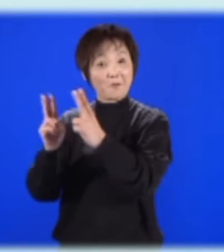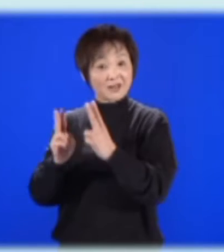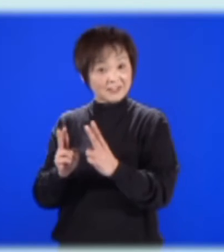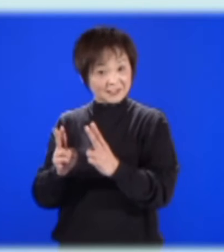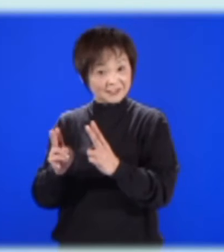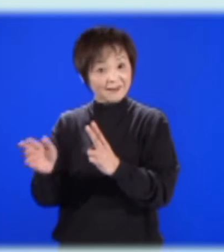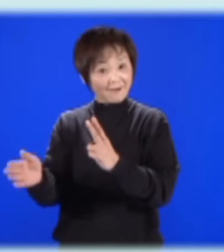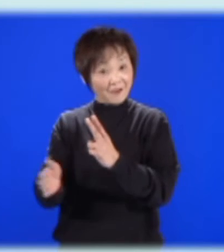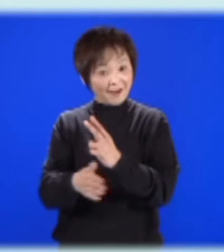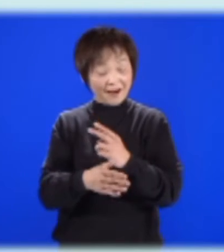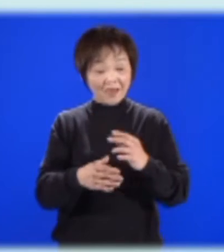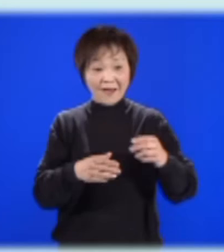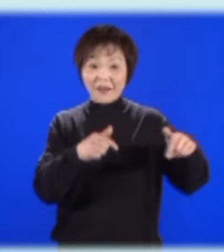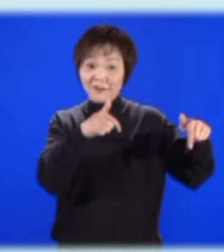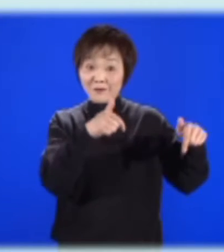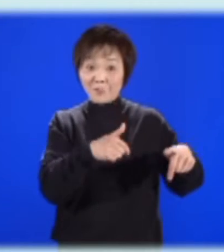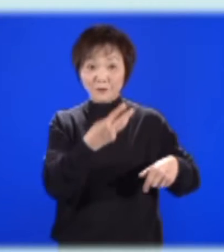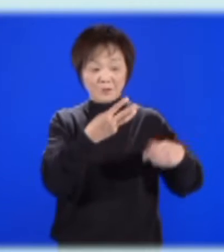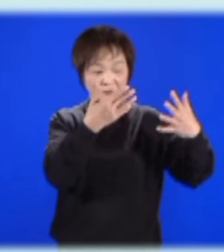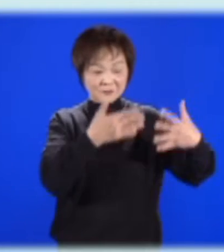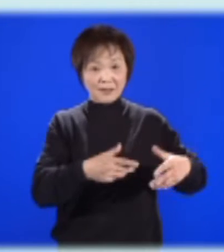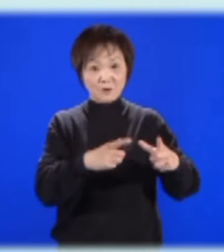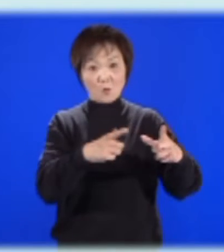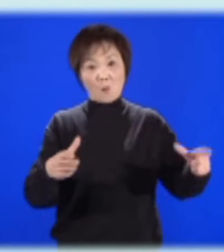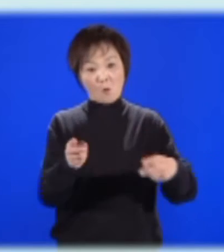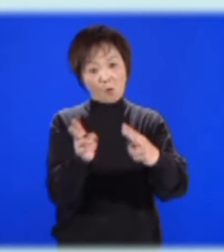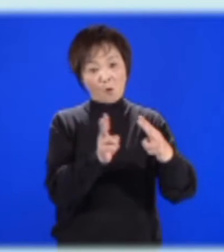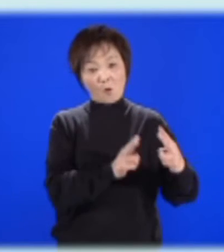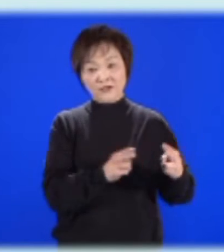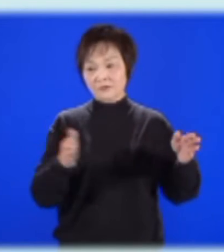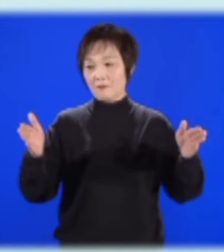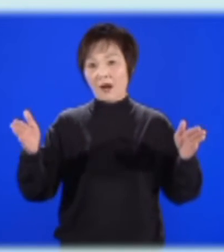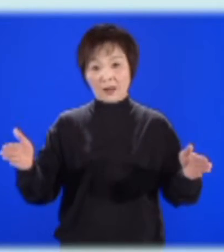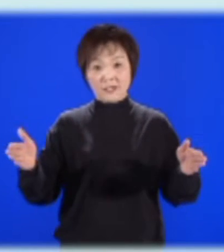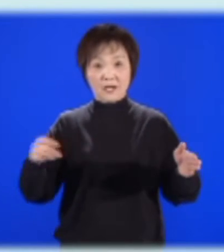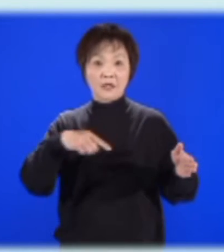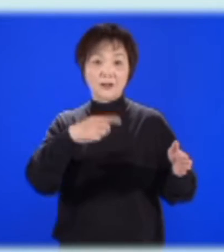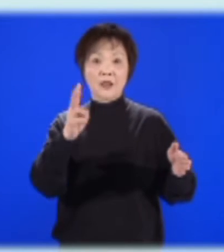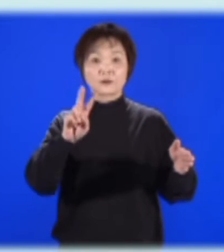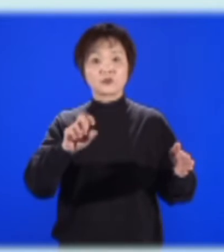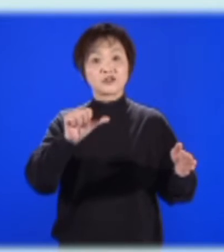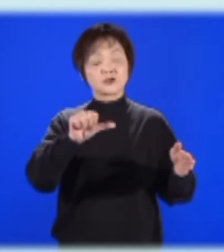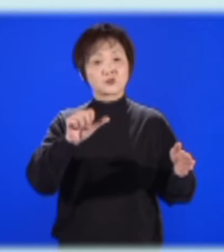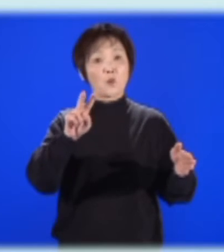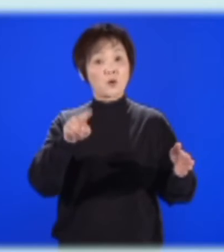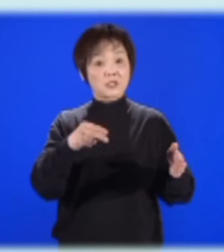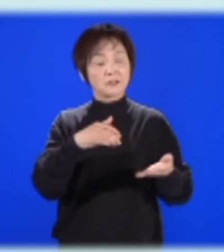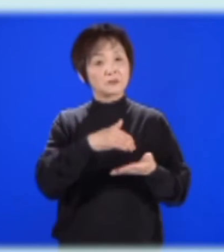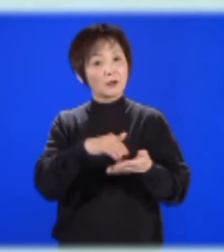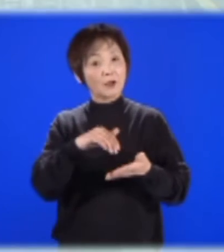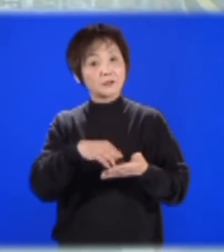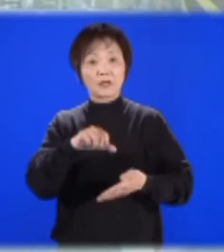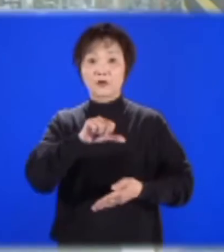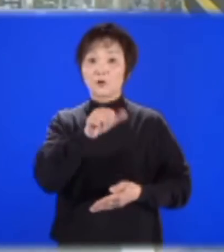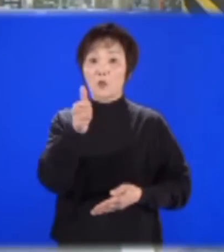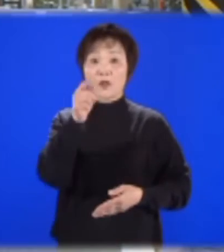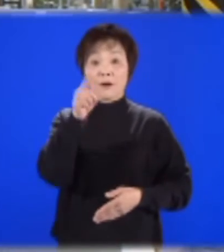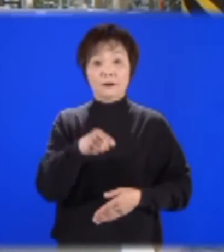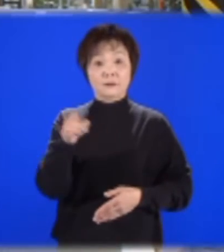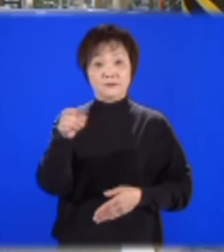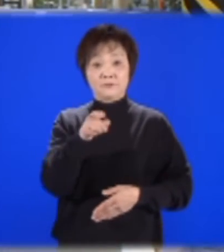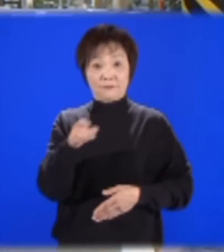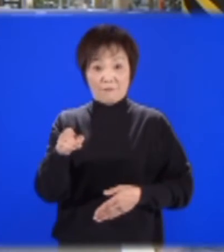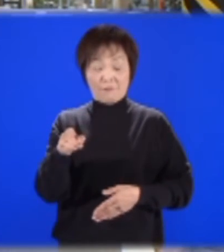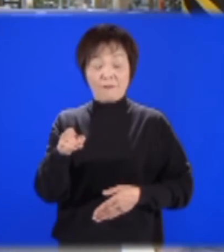江戸日本橋から京都三条大橋の間は125里、およそ500キロあります。